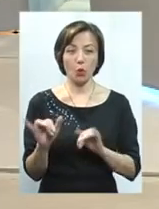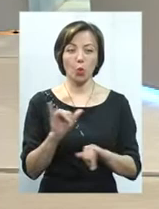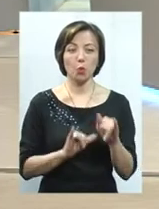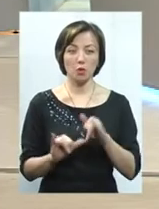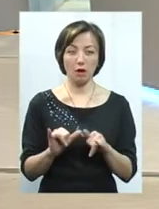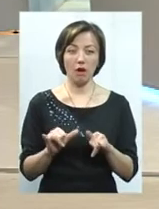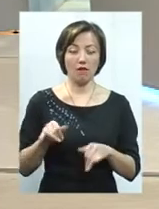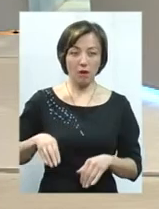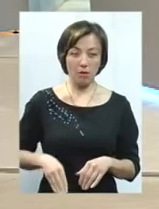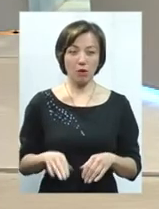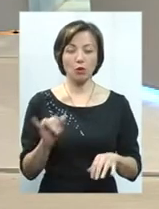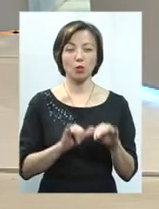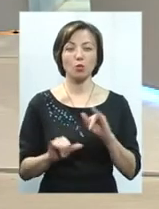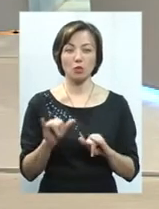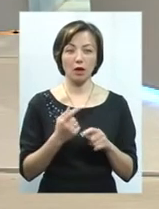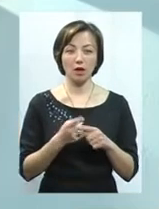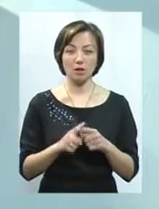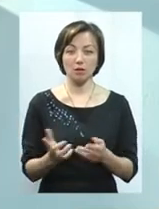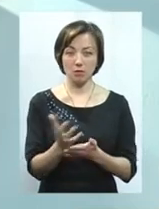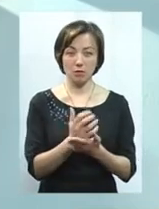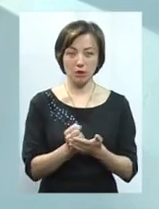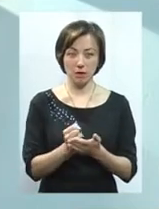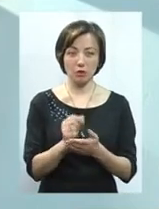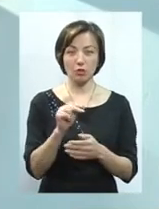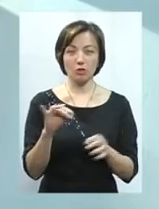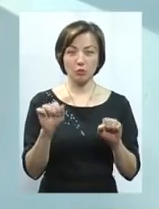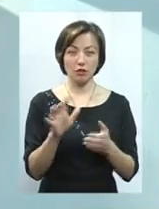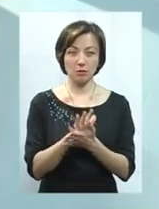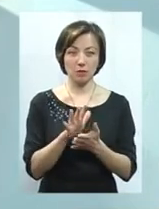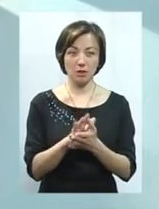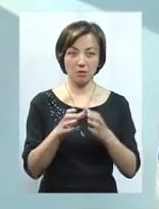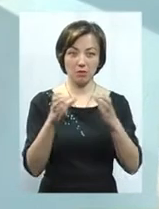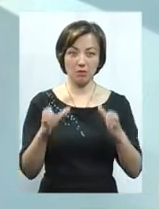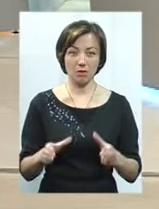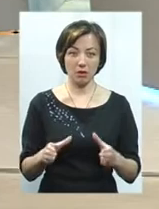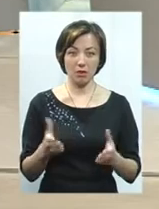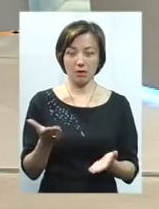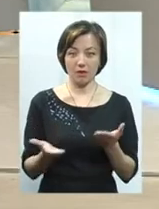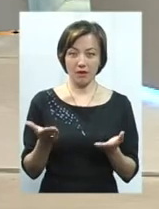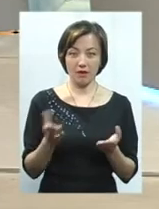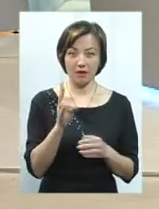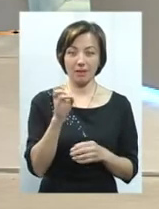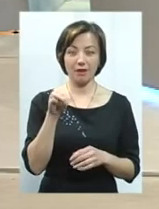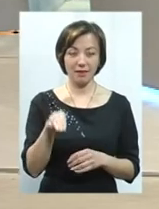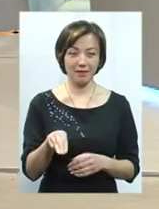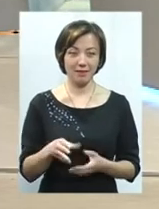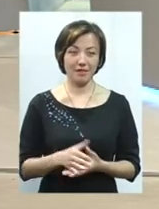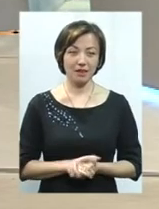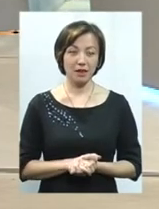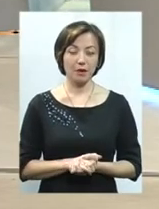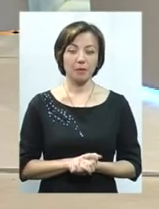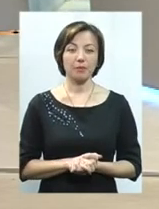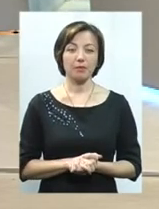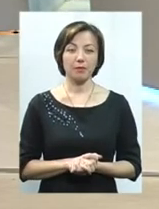діти? В карман затолкати, куди його діти? От то, що забрав. Чи можна сміттєвий бак? Та ні, мабуть. Ну, розумієте, звичайно, що